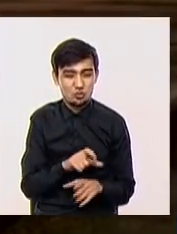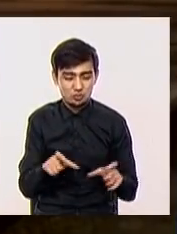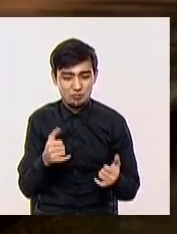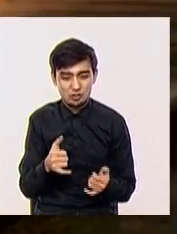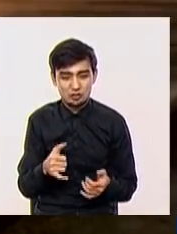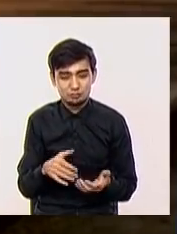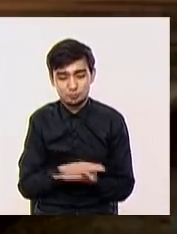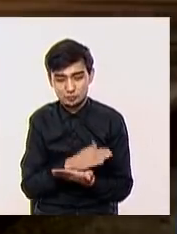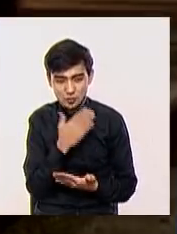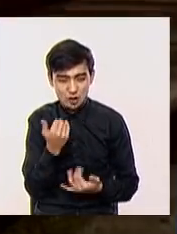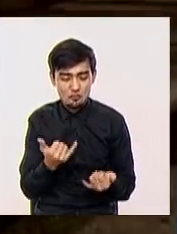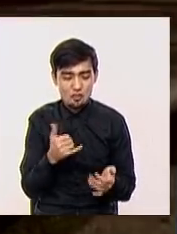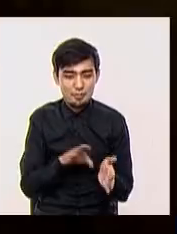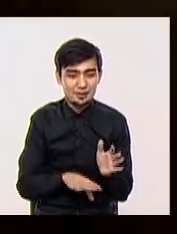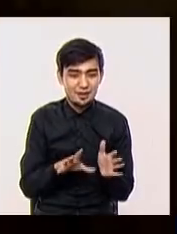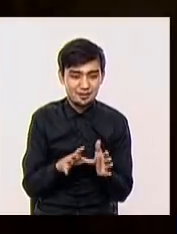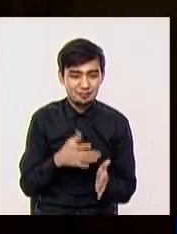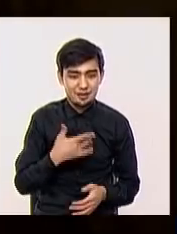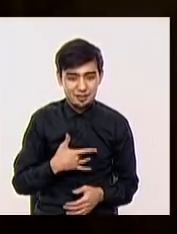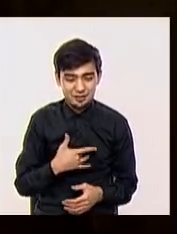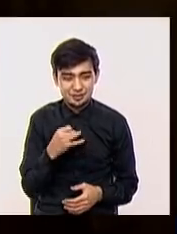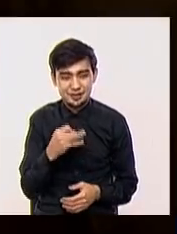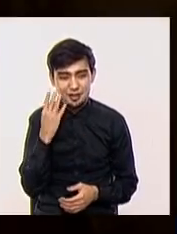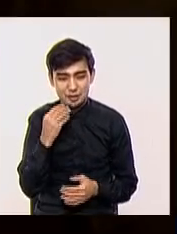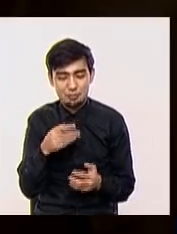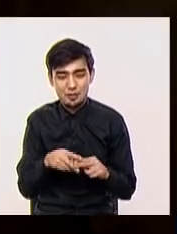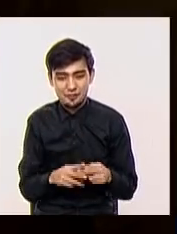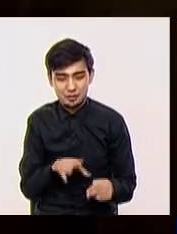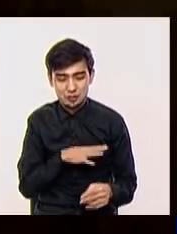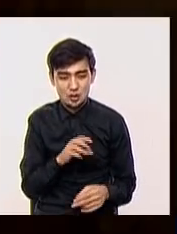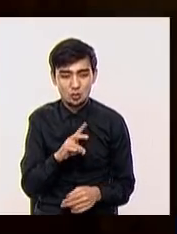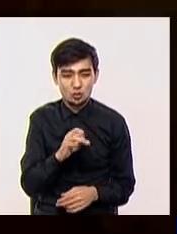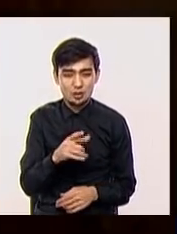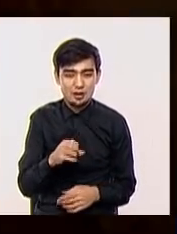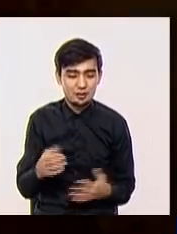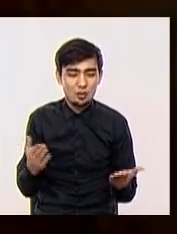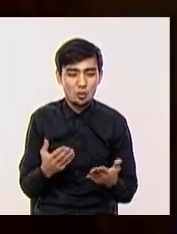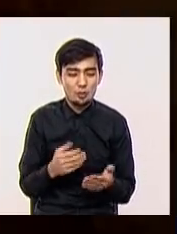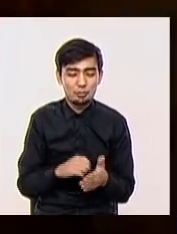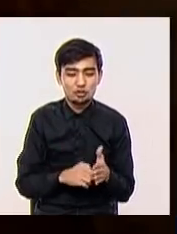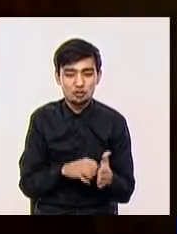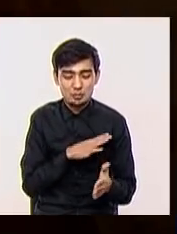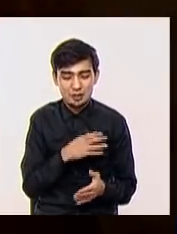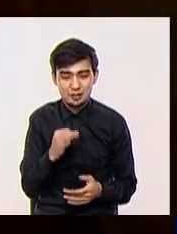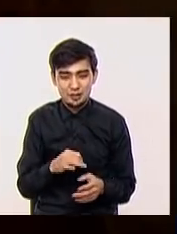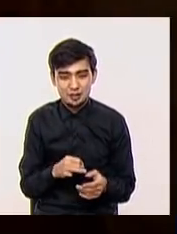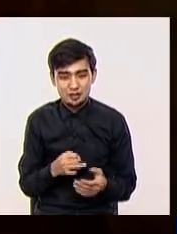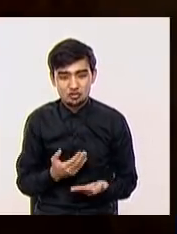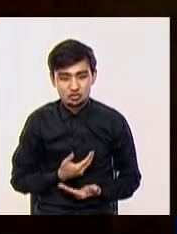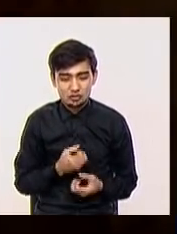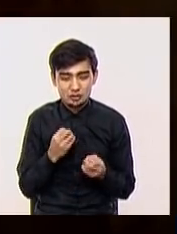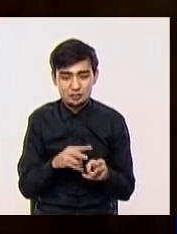Без электричества сегодня остались еще и Тарас, и часть Алматы. Нургали, в чем была причина и как это сказалось на жизни мегаполиса?